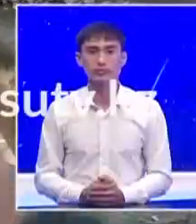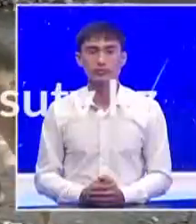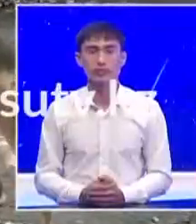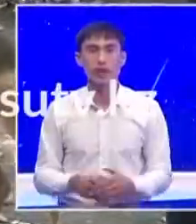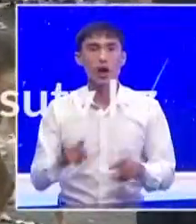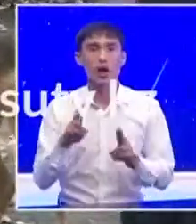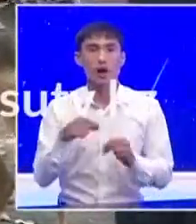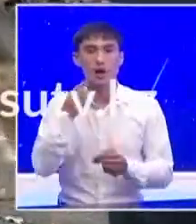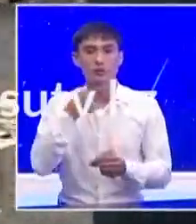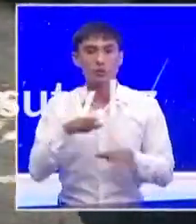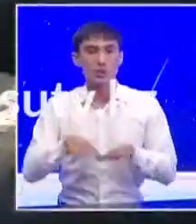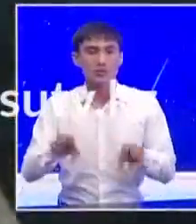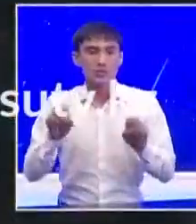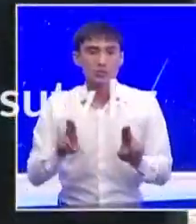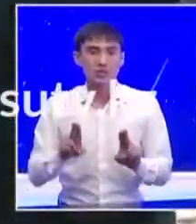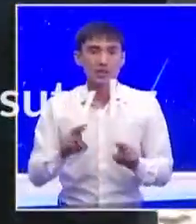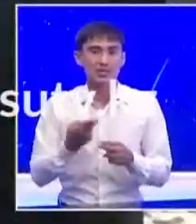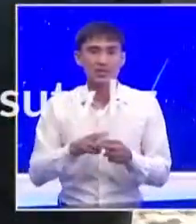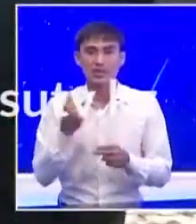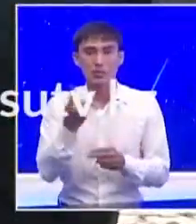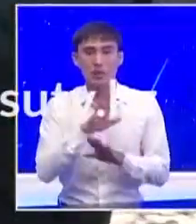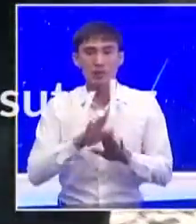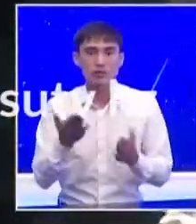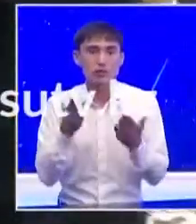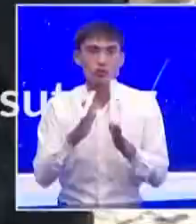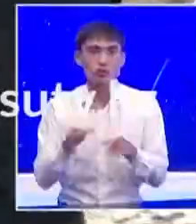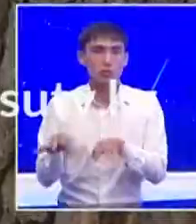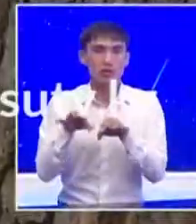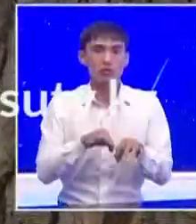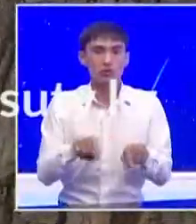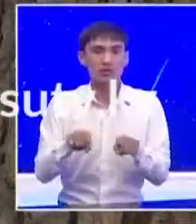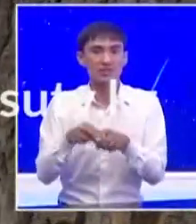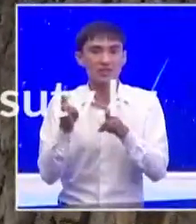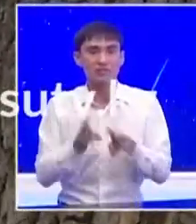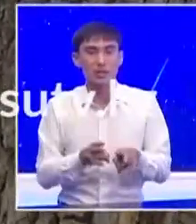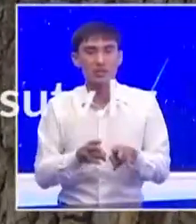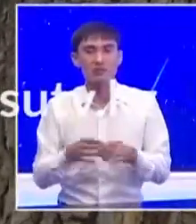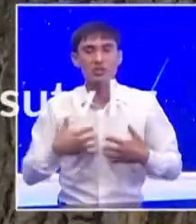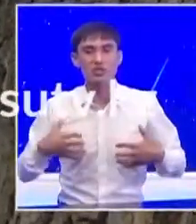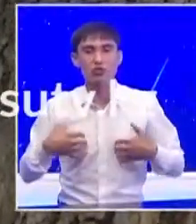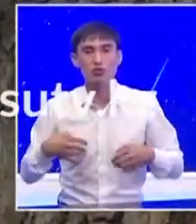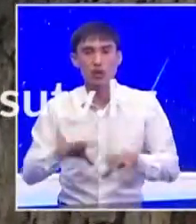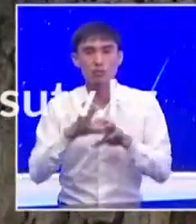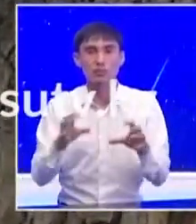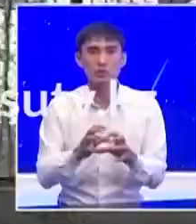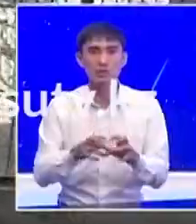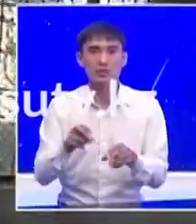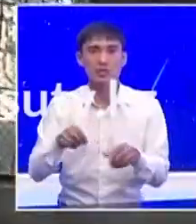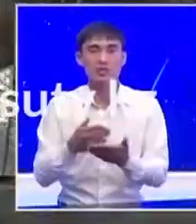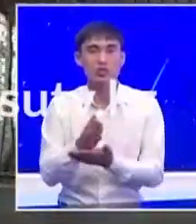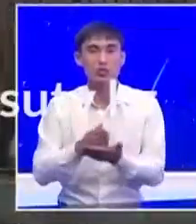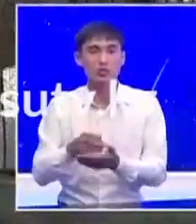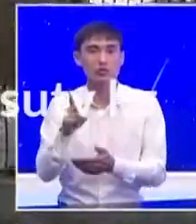Впрочем, как отмечают местные специалисты, это не первый такой случай привоза травмированных животных на попечение сотрудников